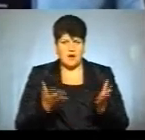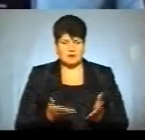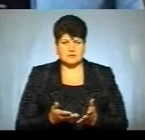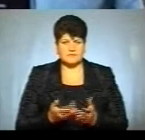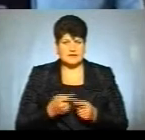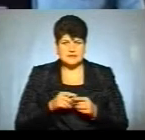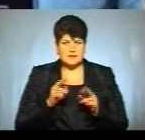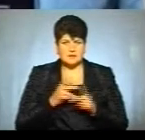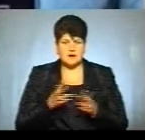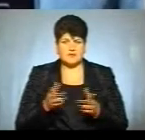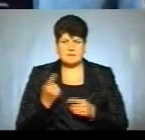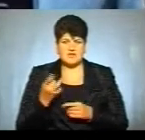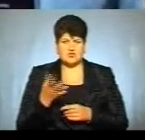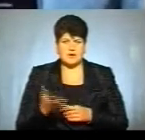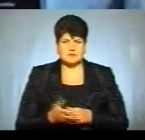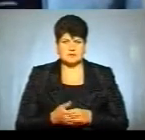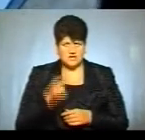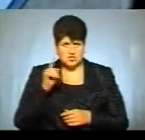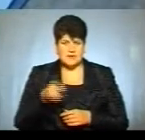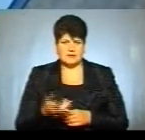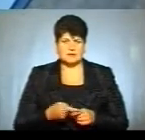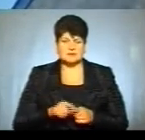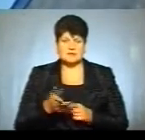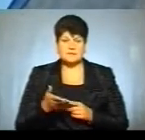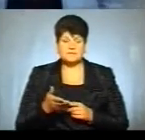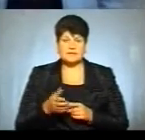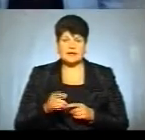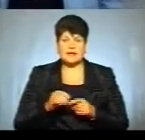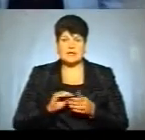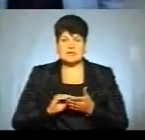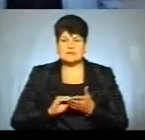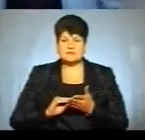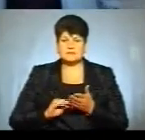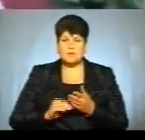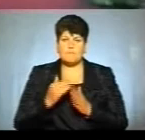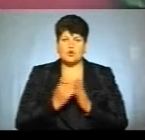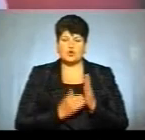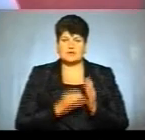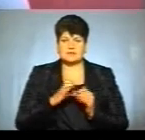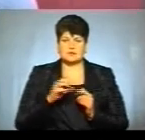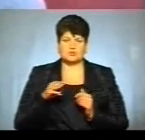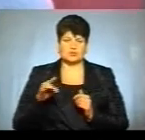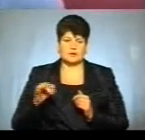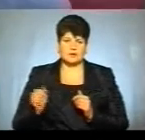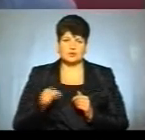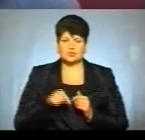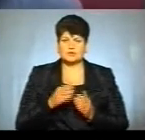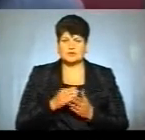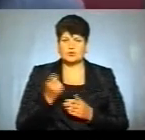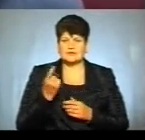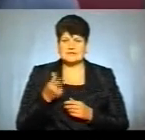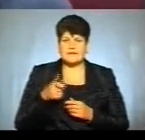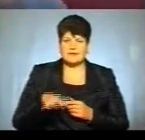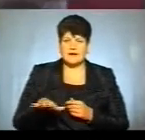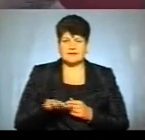Це не перший раз. Ви ж знаєте це. Інспектори складають протокол на Сергія Стукала. Тут 11 гектарів